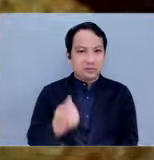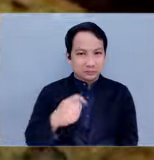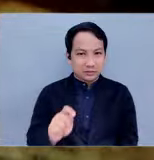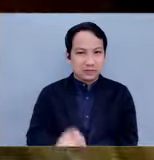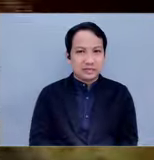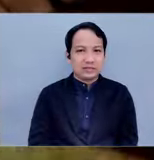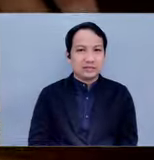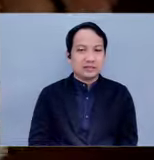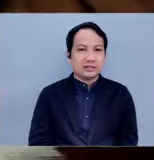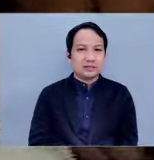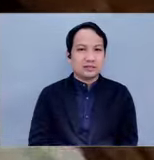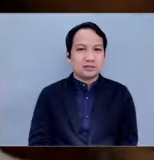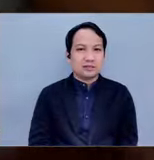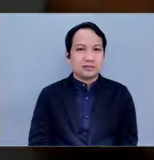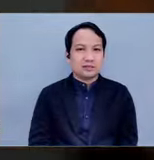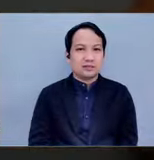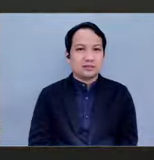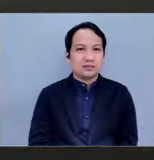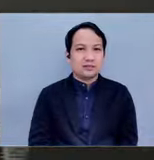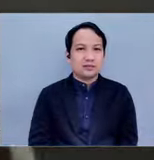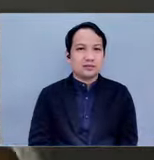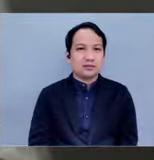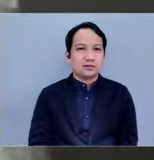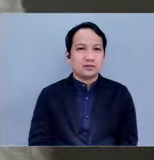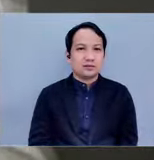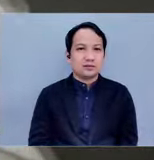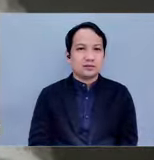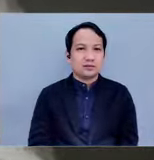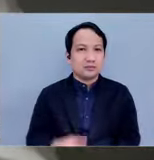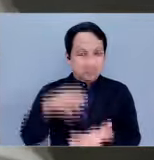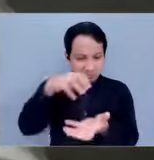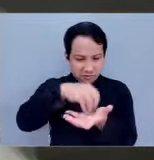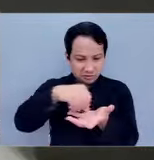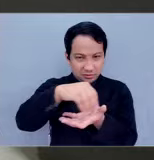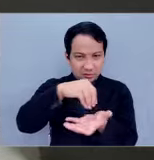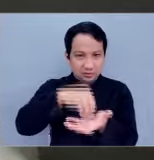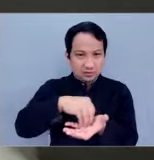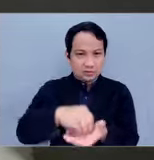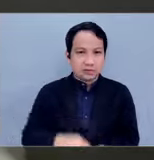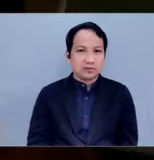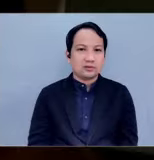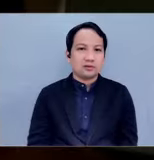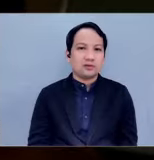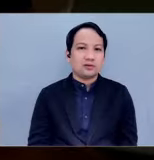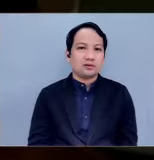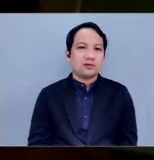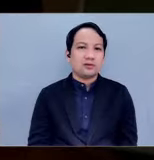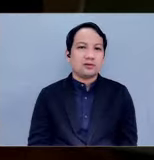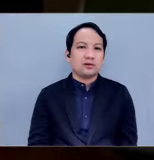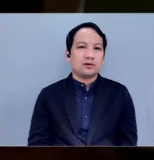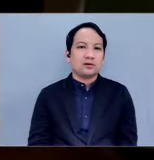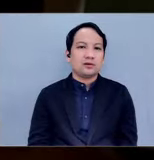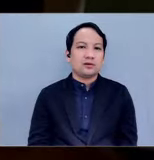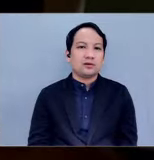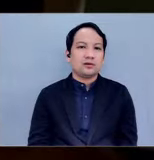one. And kita nyo po mga kapatid, busog na busog po sa toppings. Puno po ng toppings. Yes.